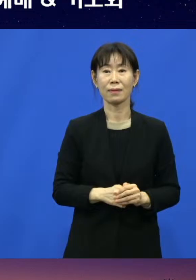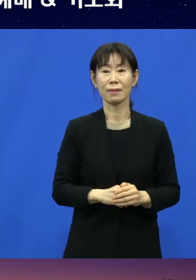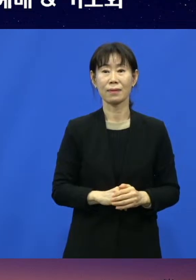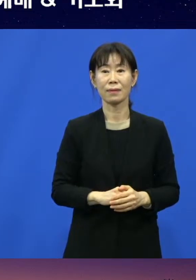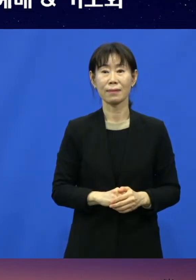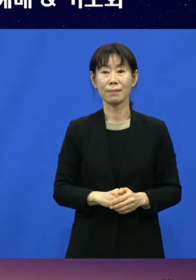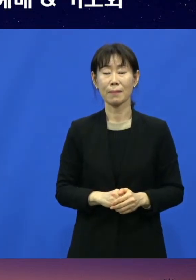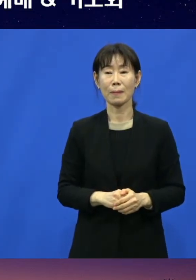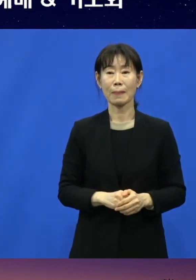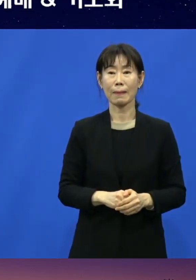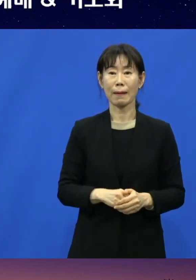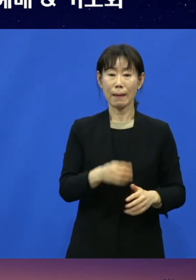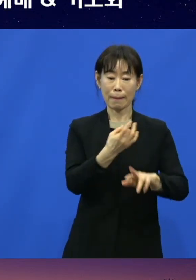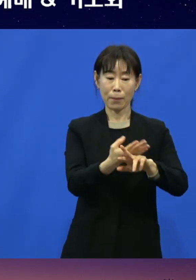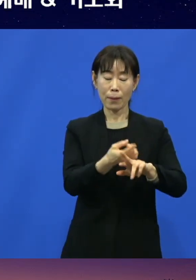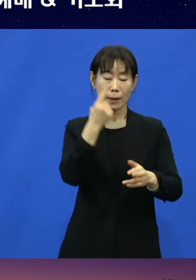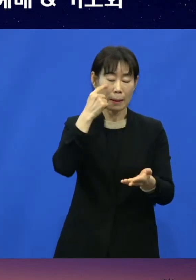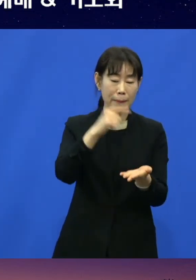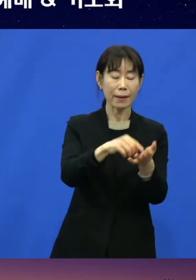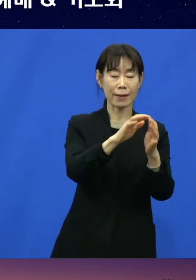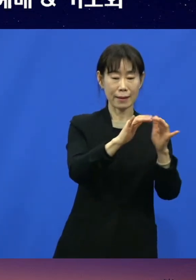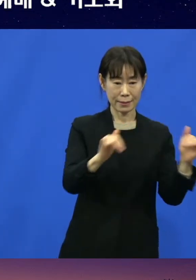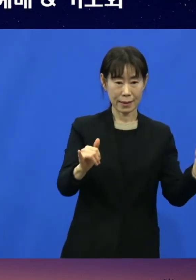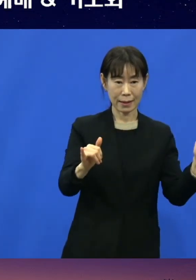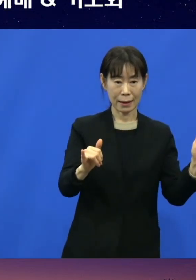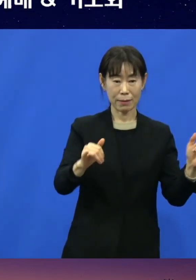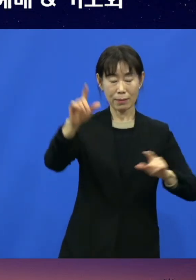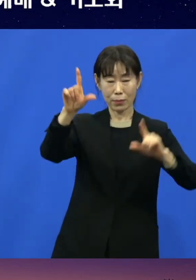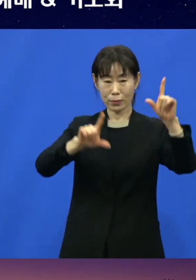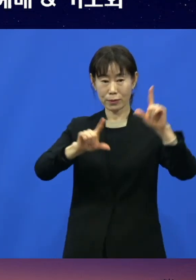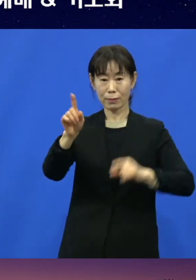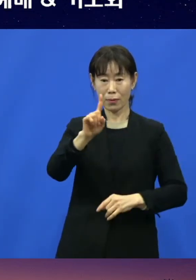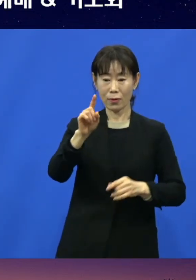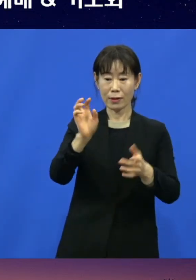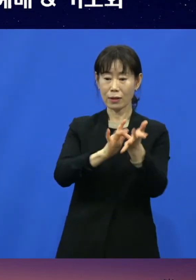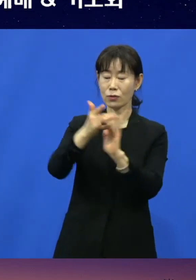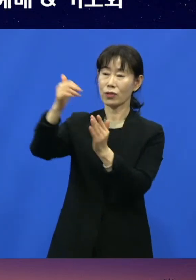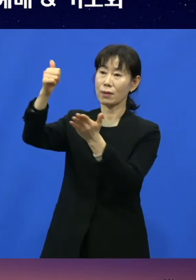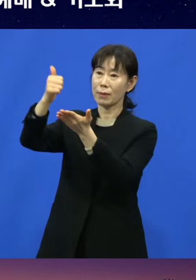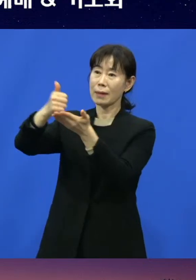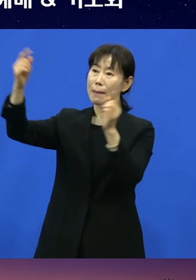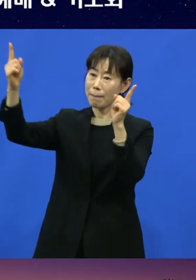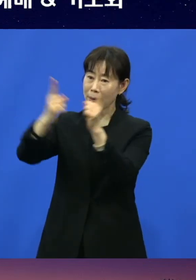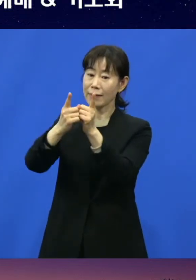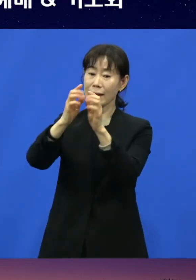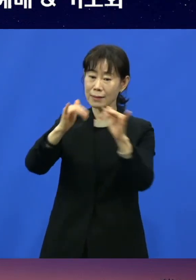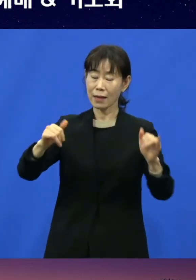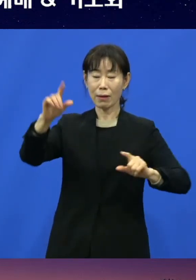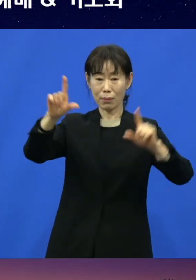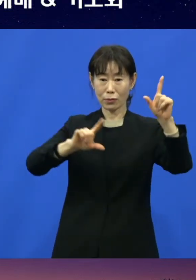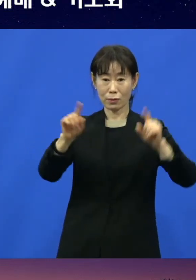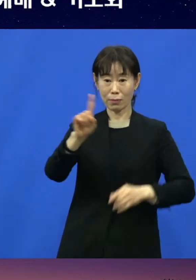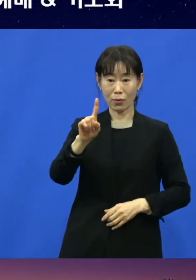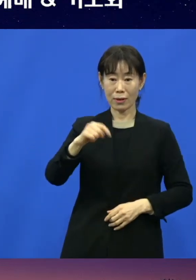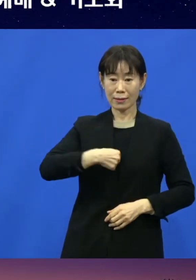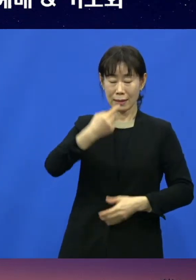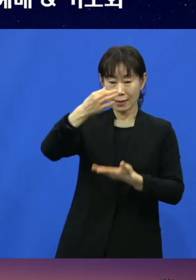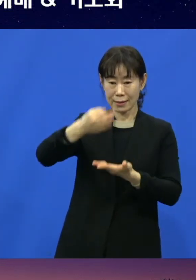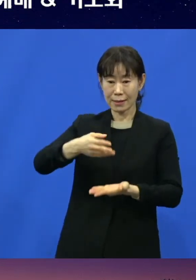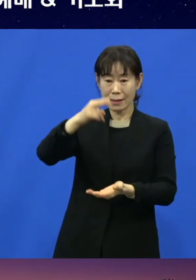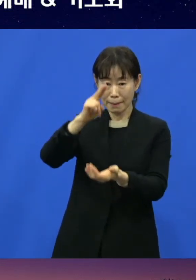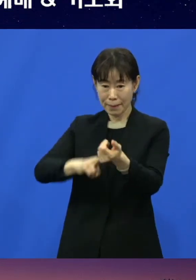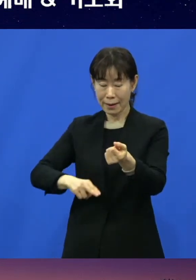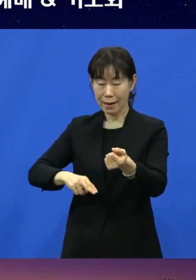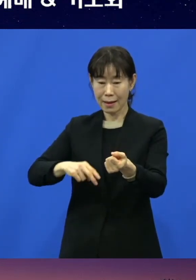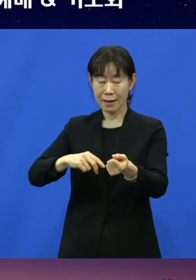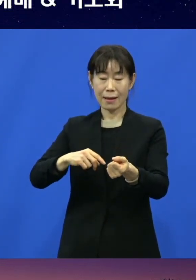자, 이 보화를 발견한 사람은 어떤 모습이어야 합니까? 자신의 재산을 팔아 그 밭을 사고, 그걸로 끝나지